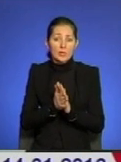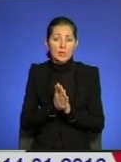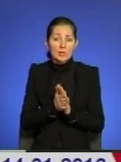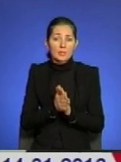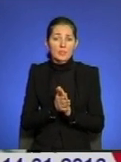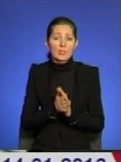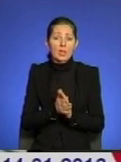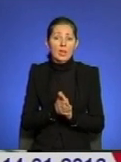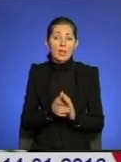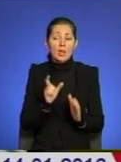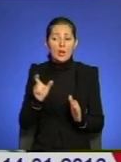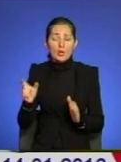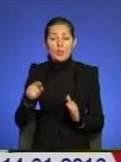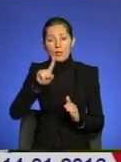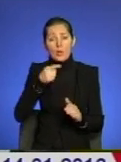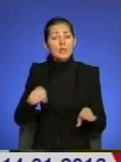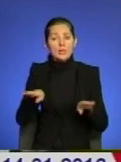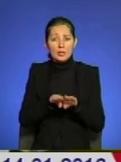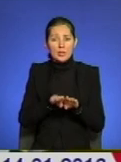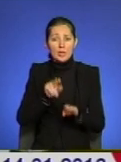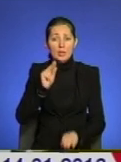закриття. Ну, Чайківський